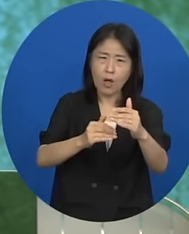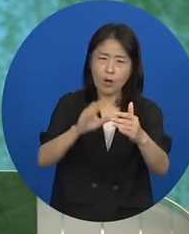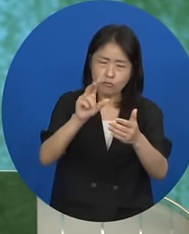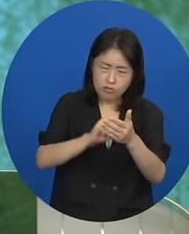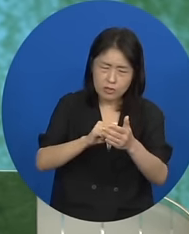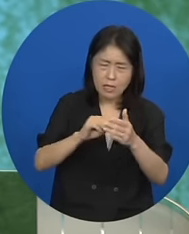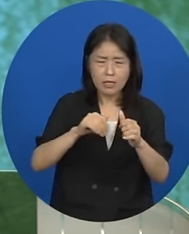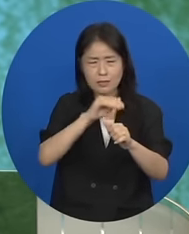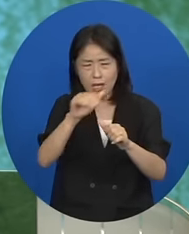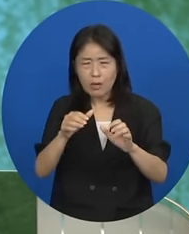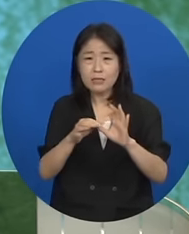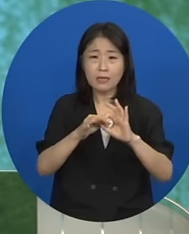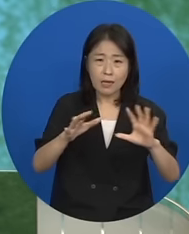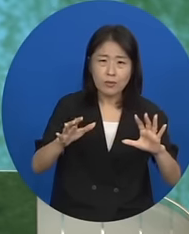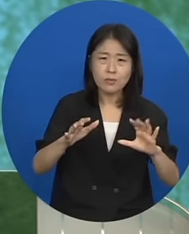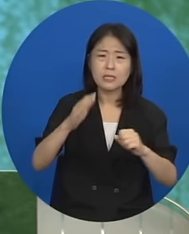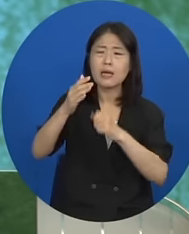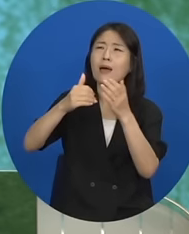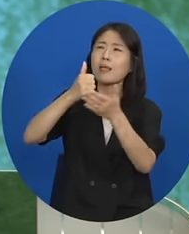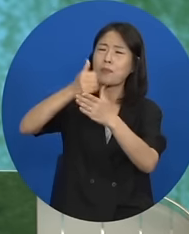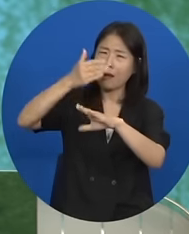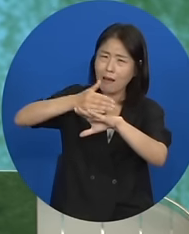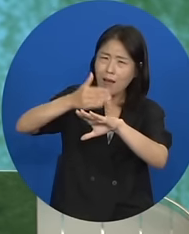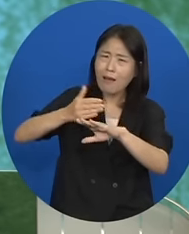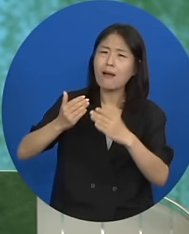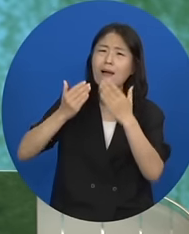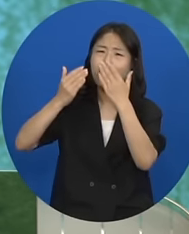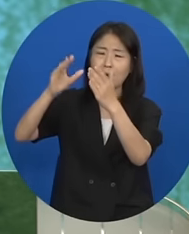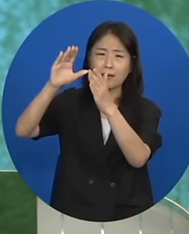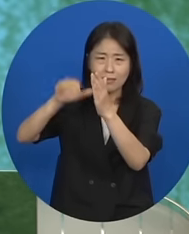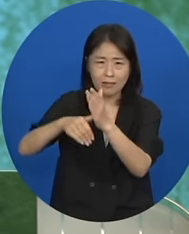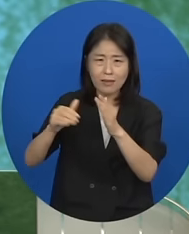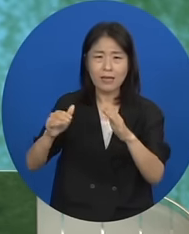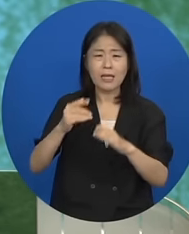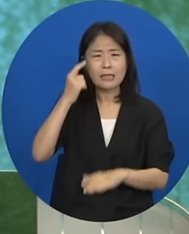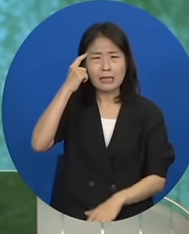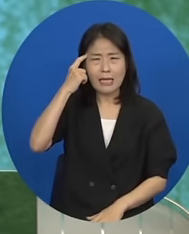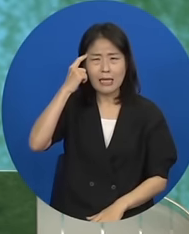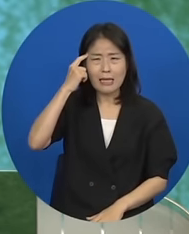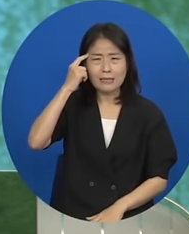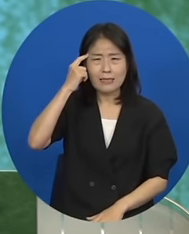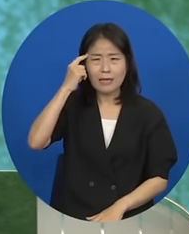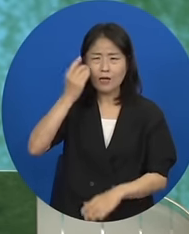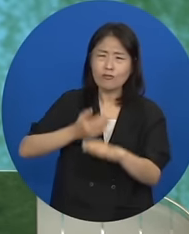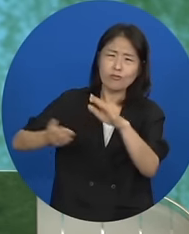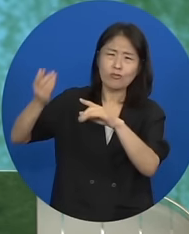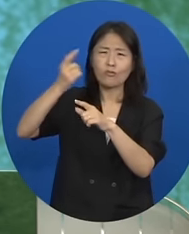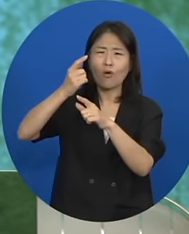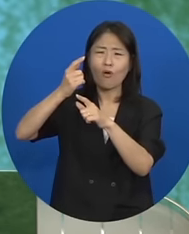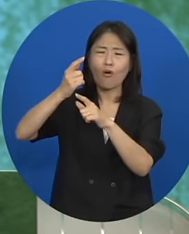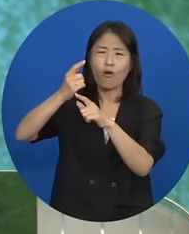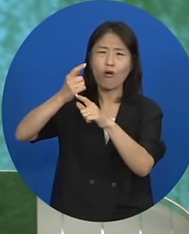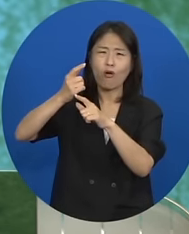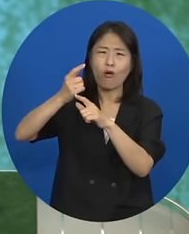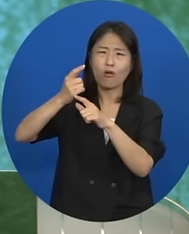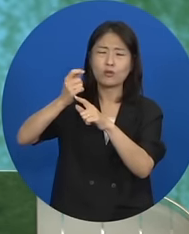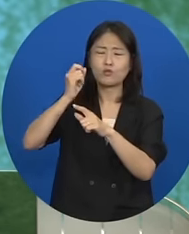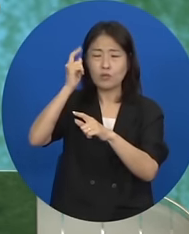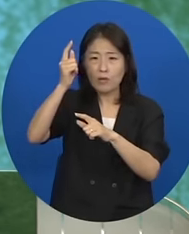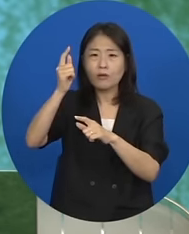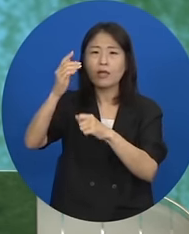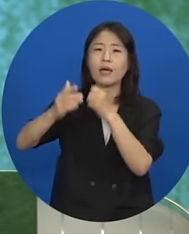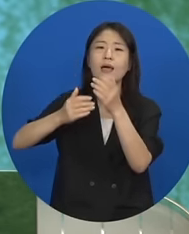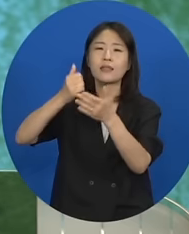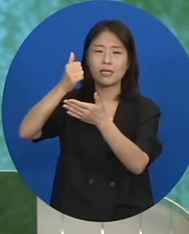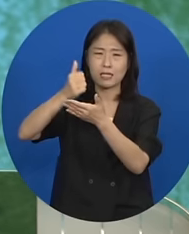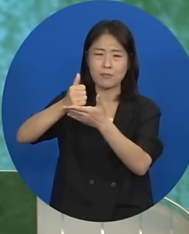선하신 하나님이기에 감사합니다 하면 우리의 생각을 뛰어넘어서 역사하신 주님께서 감사의 조건을